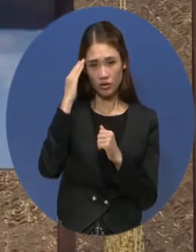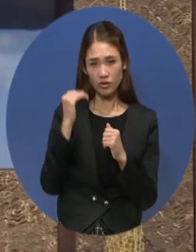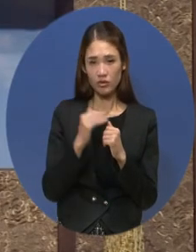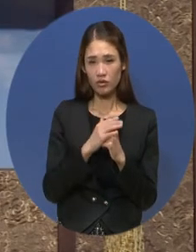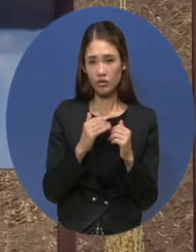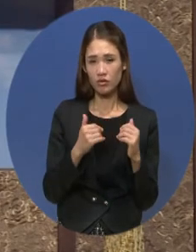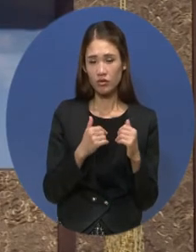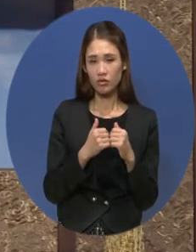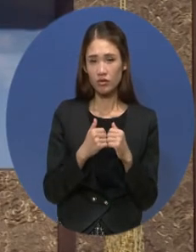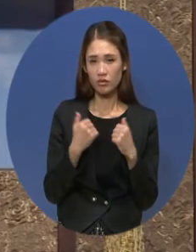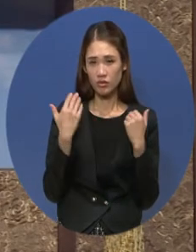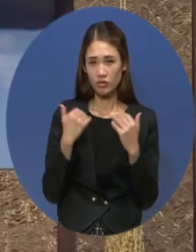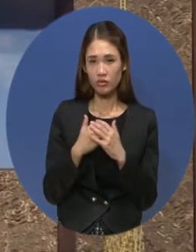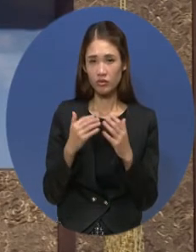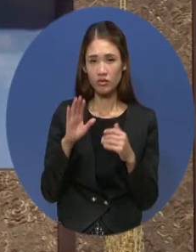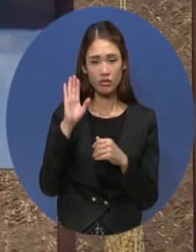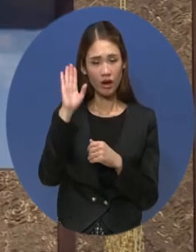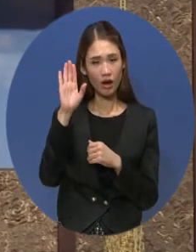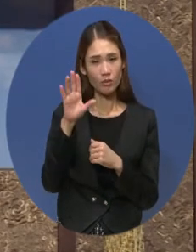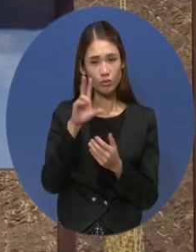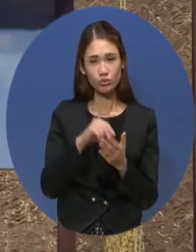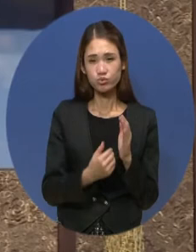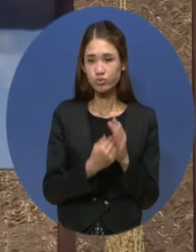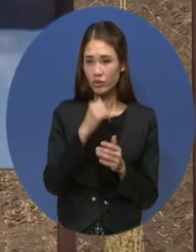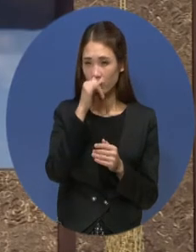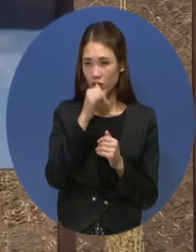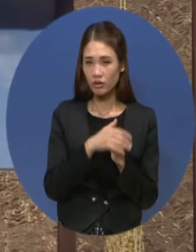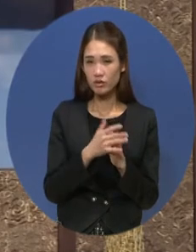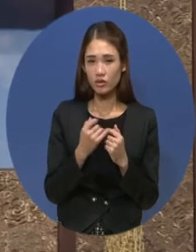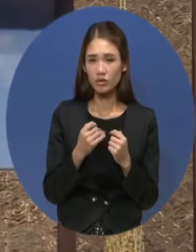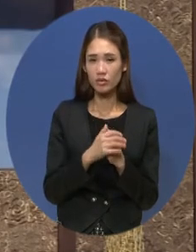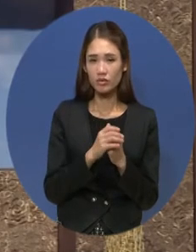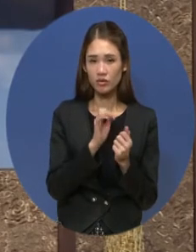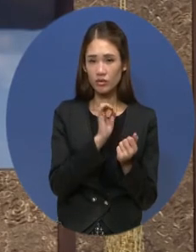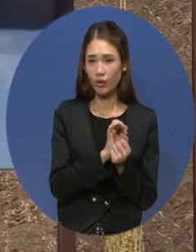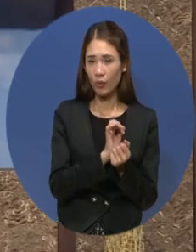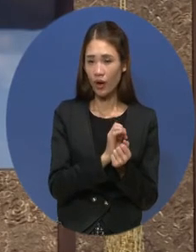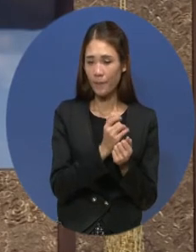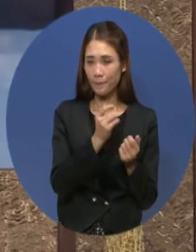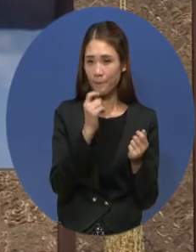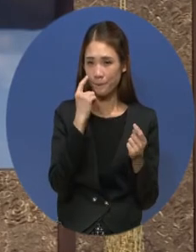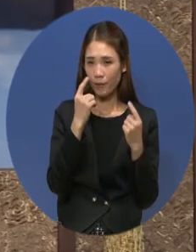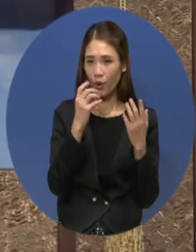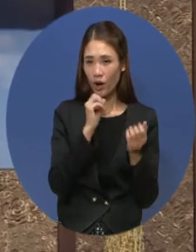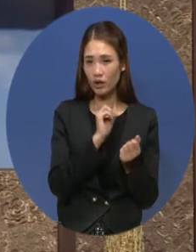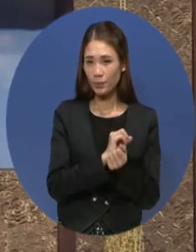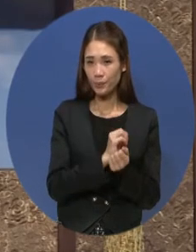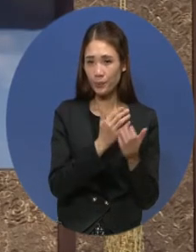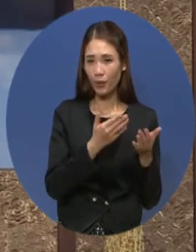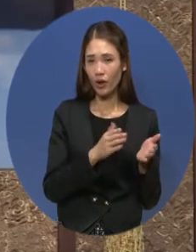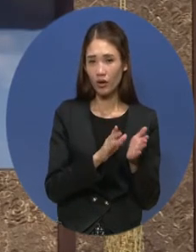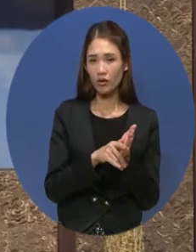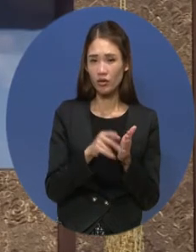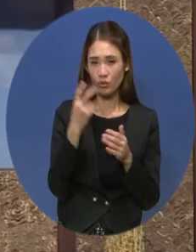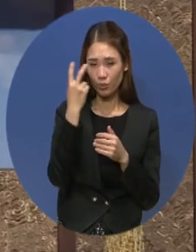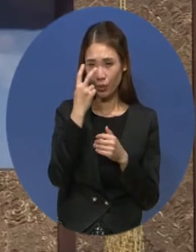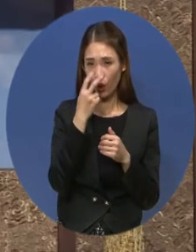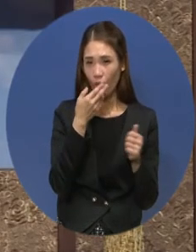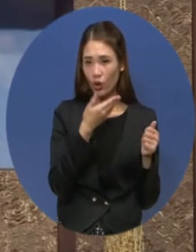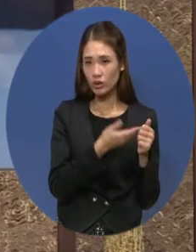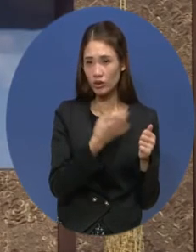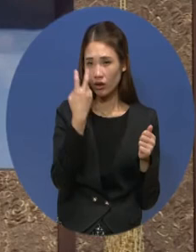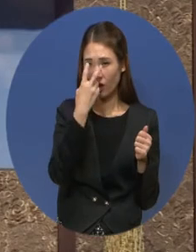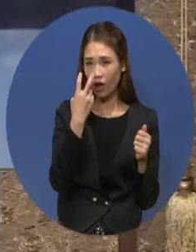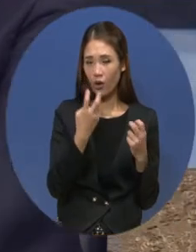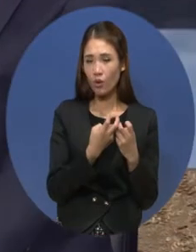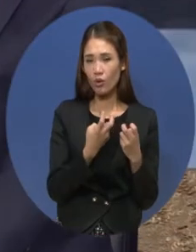있네 발달 지금도 앞으로도 문제입니다 발달장애 이니 확진을 받았을 때 어떻게 병원에서 표하고 치료 할 것이냐